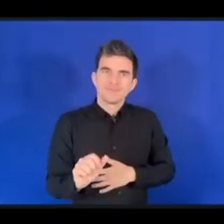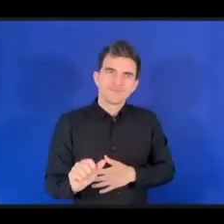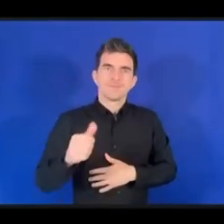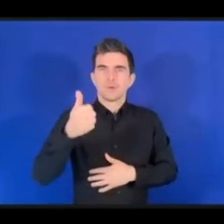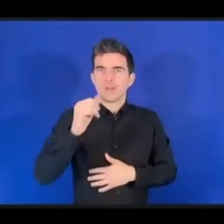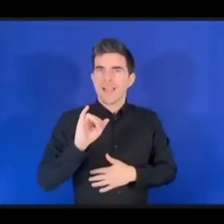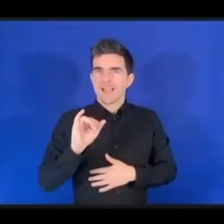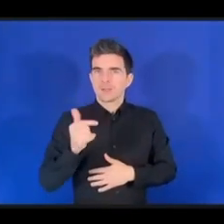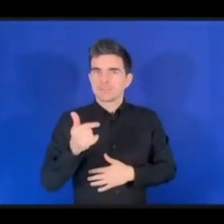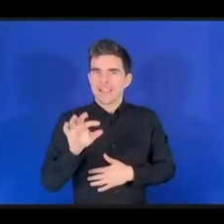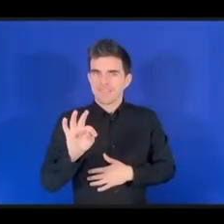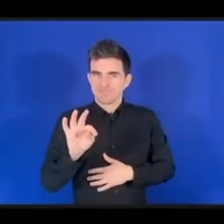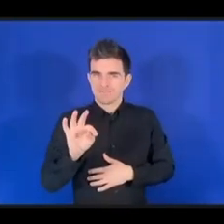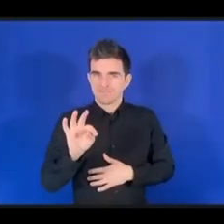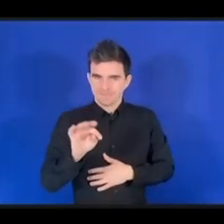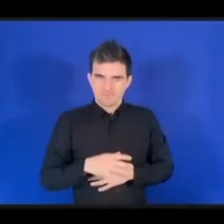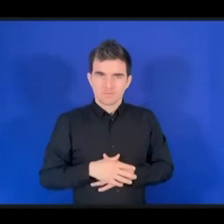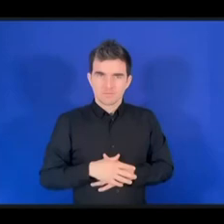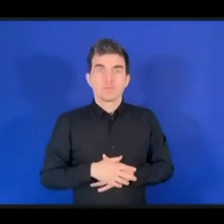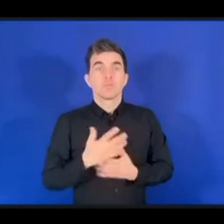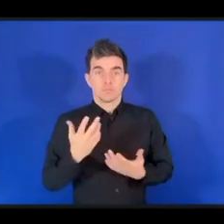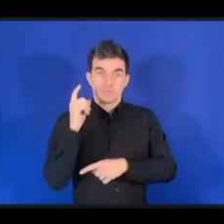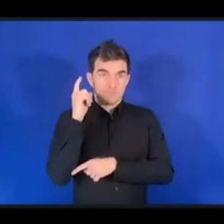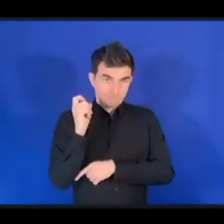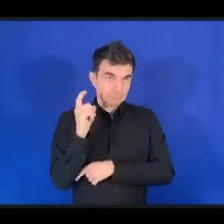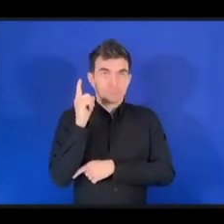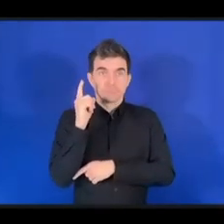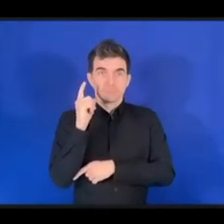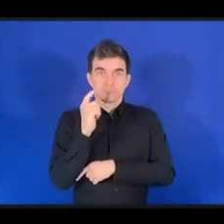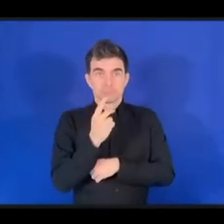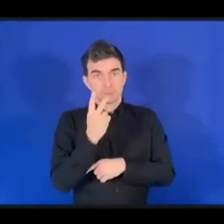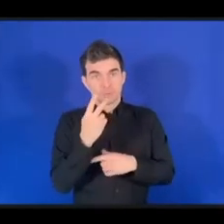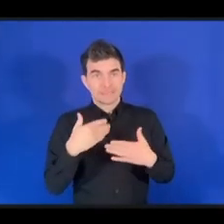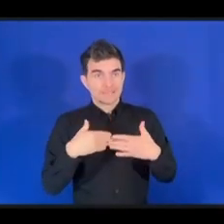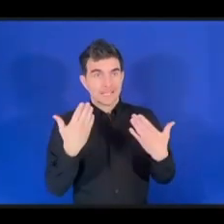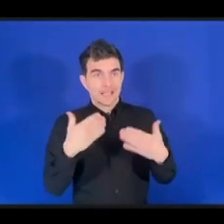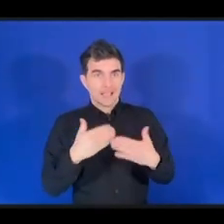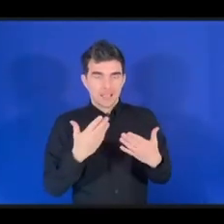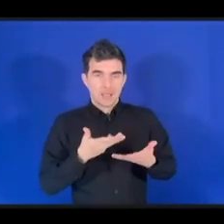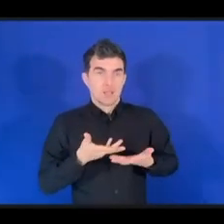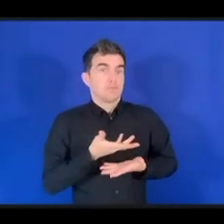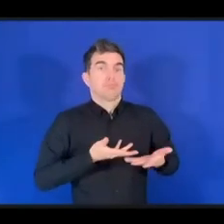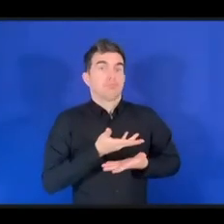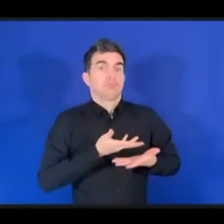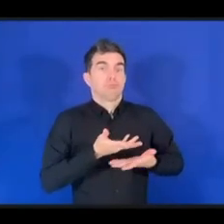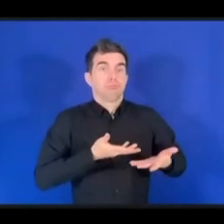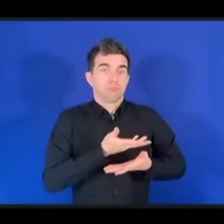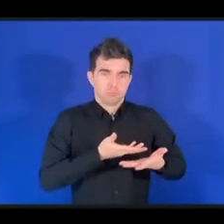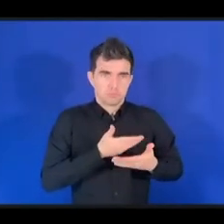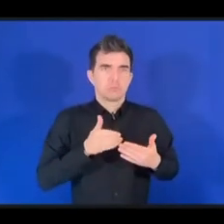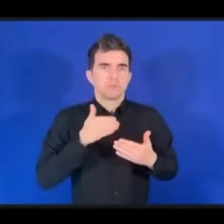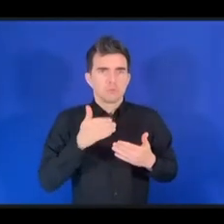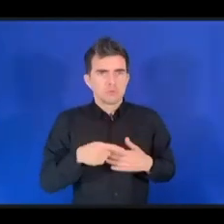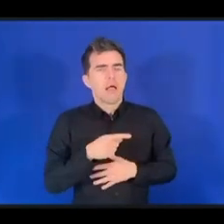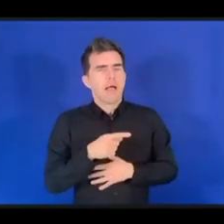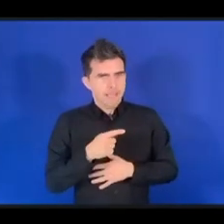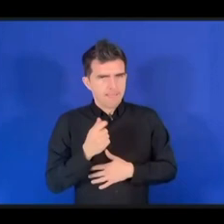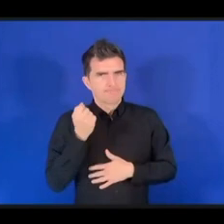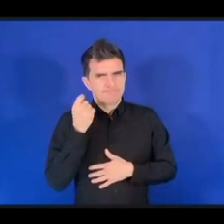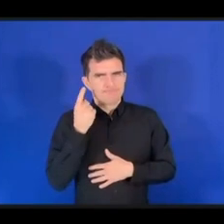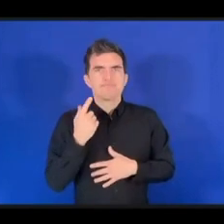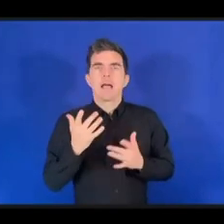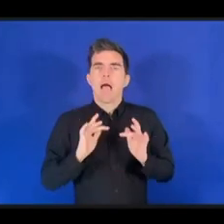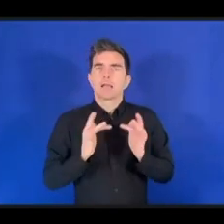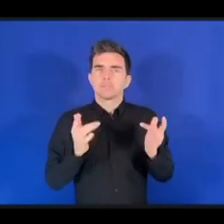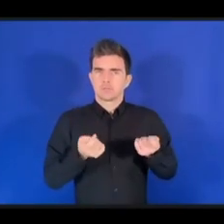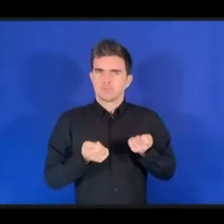qu'estce que la gouvernance de l'Internet nous avons également rendu hommage à deux personnes